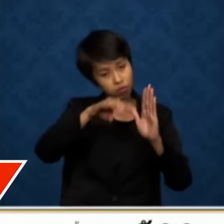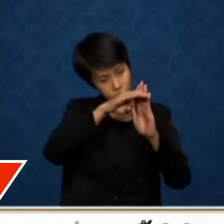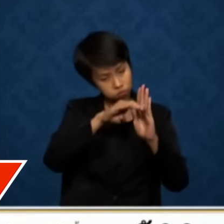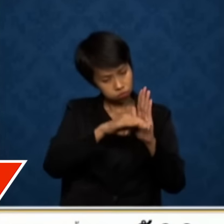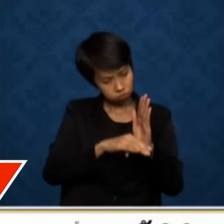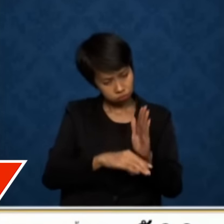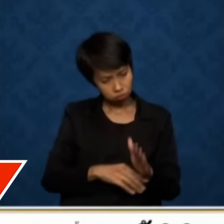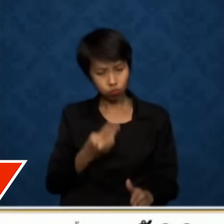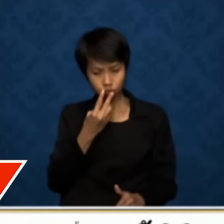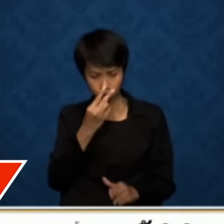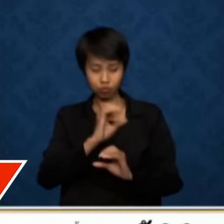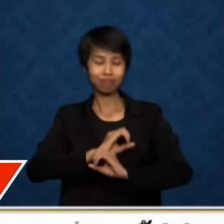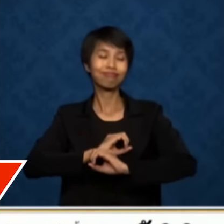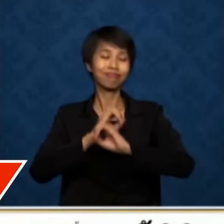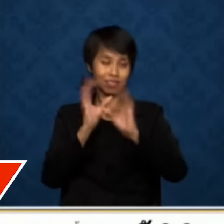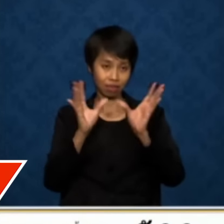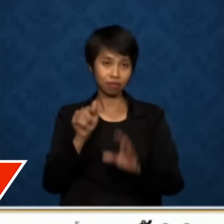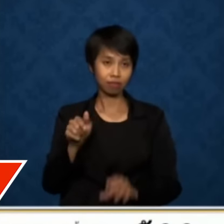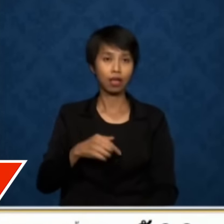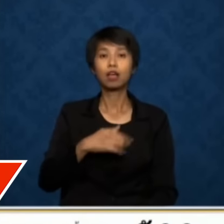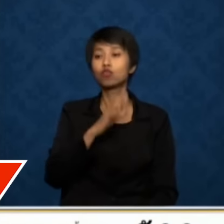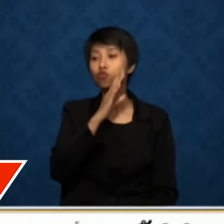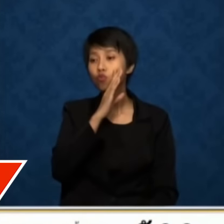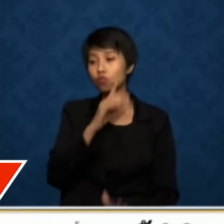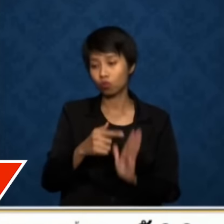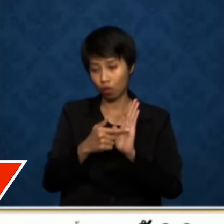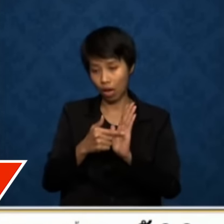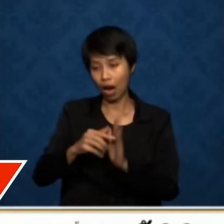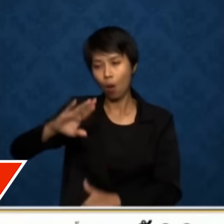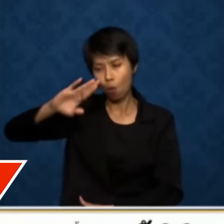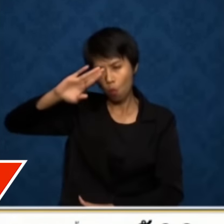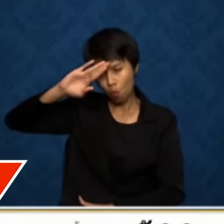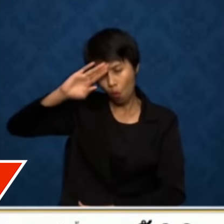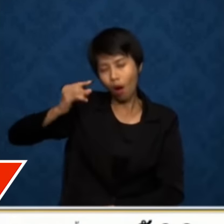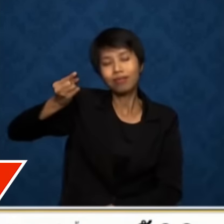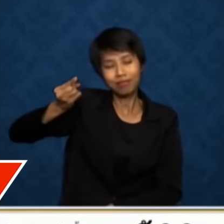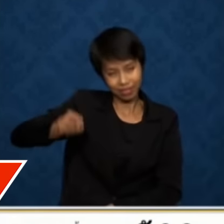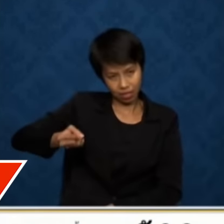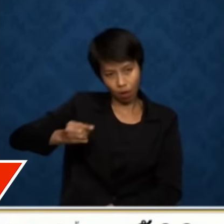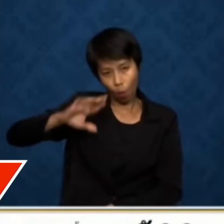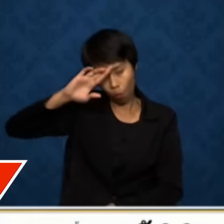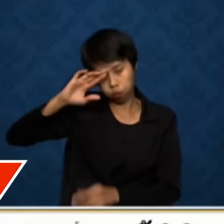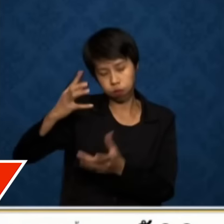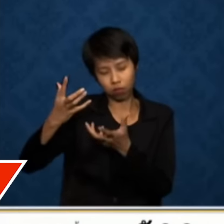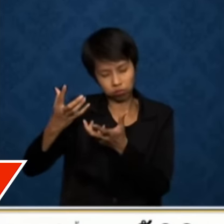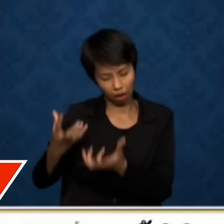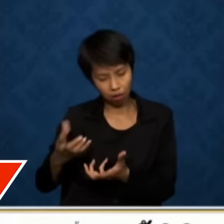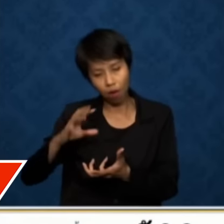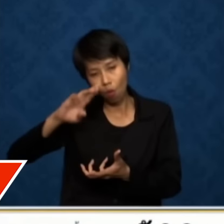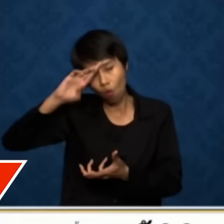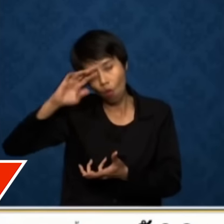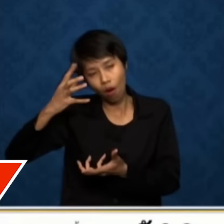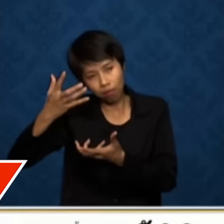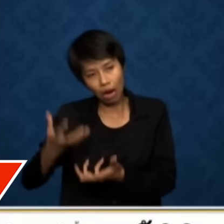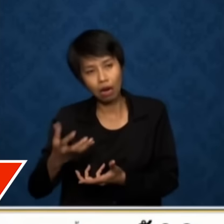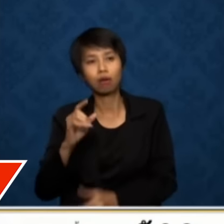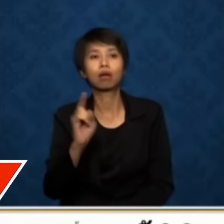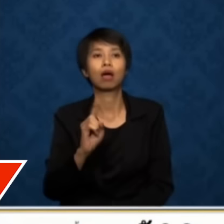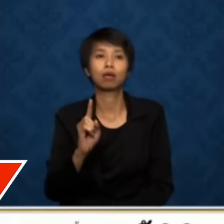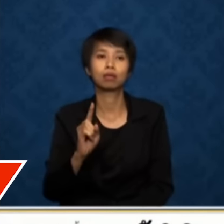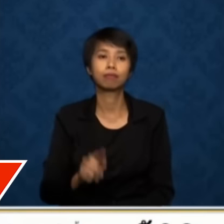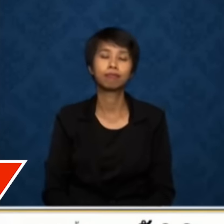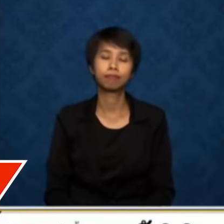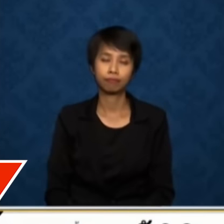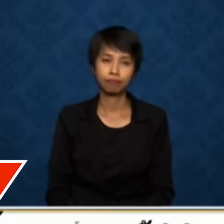ไปตรงมาถ้าตั้งอยู่บนสมมติฐานว่าคนไข้ป่วยจริงและป่วยหนักด้วยป่วยหนักถึงขนาดไหนครับถึงขนาด